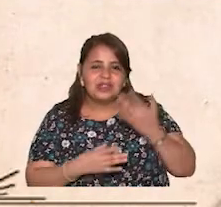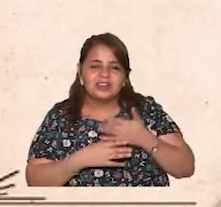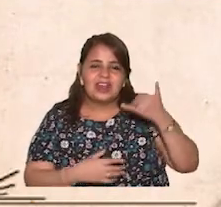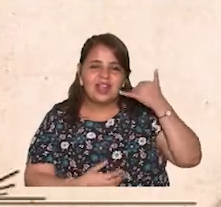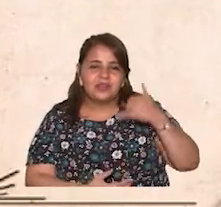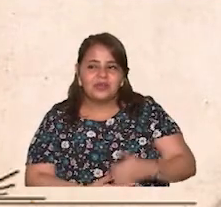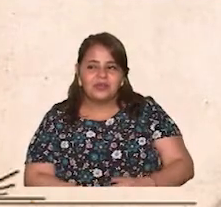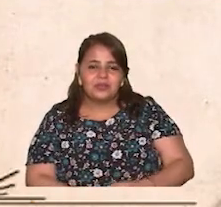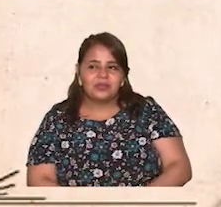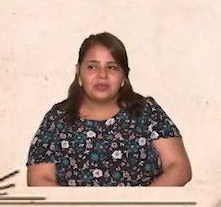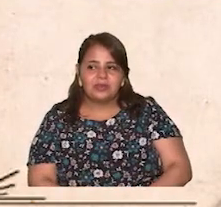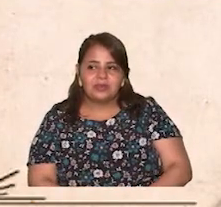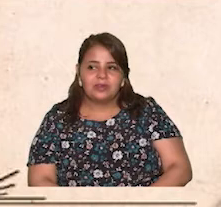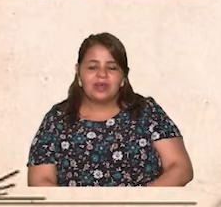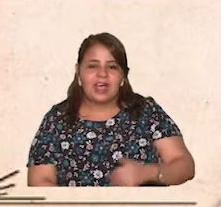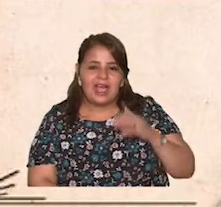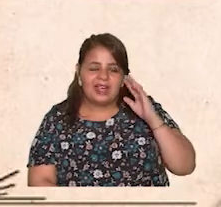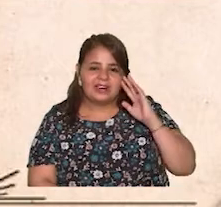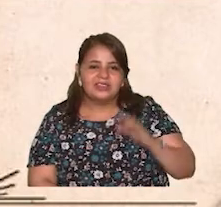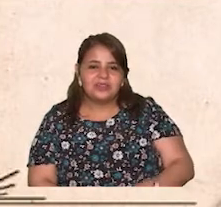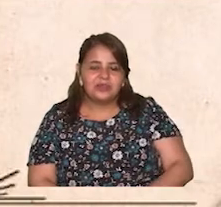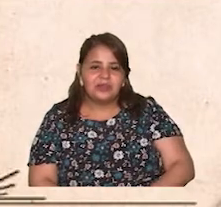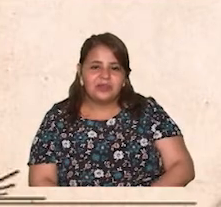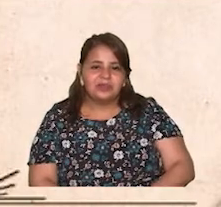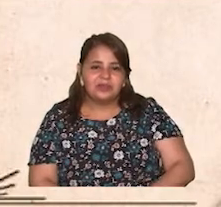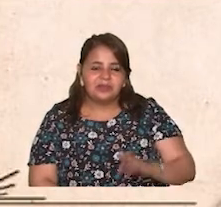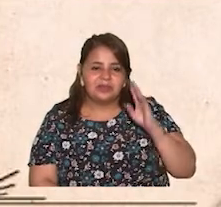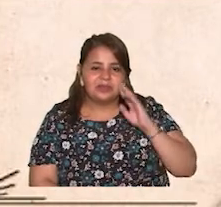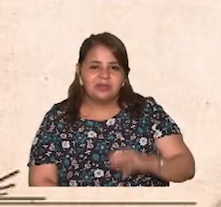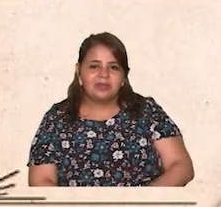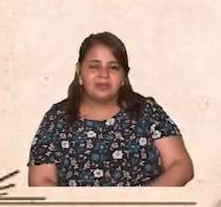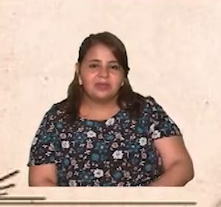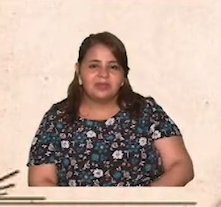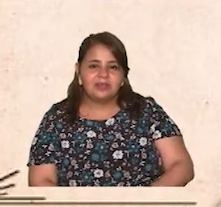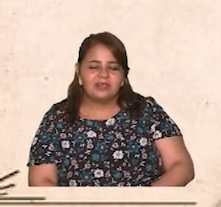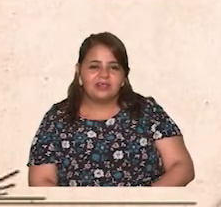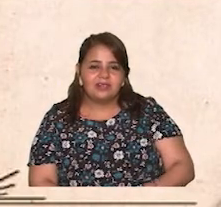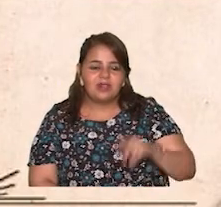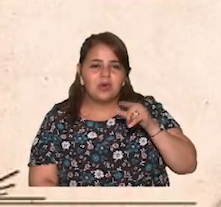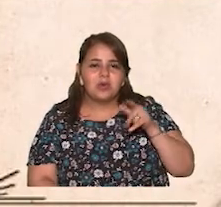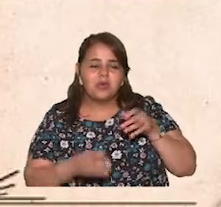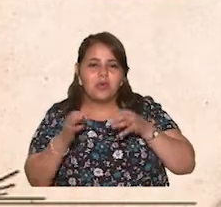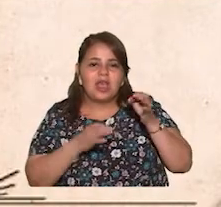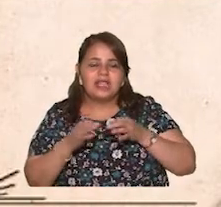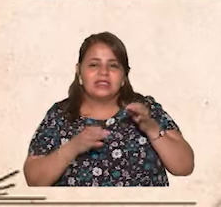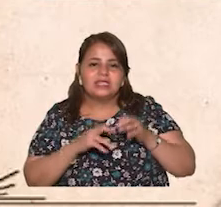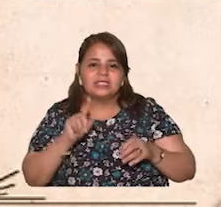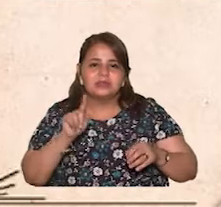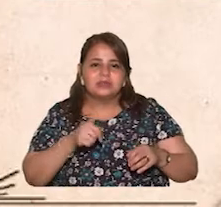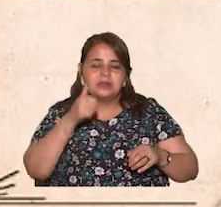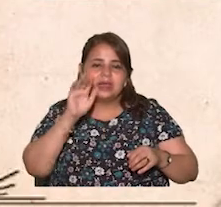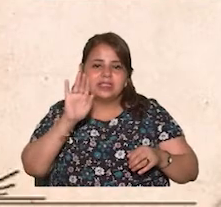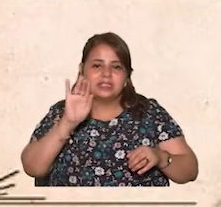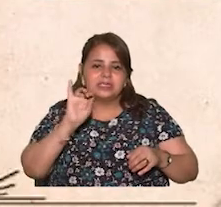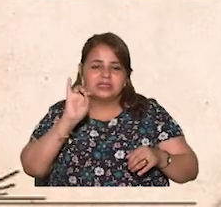معانا. اهلا بحضرتك والاستاذ باسم. اهلا وسهلا. يمكن باشمهندس باسم اتكلم عن مفهوم